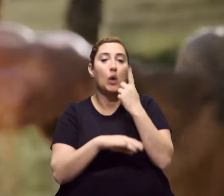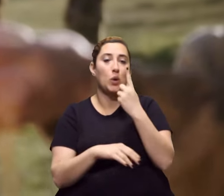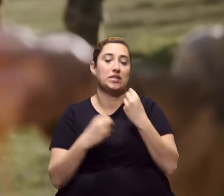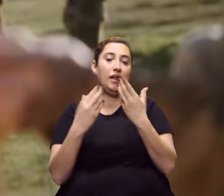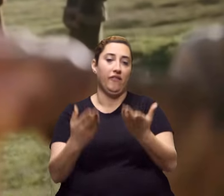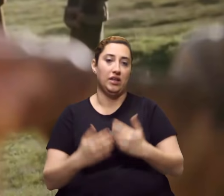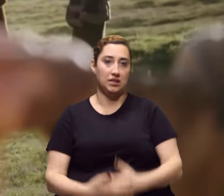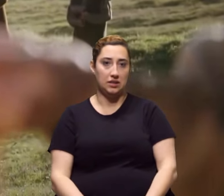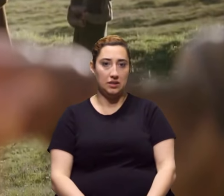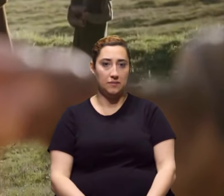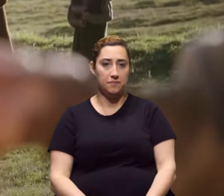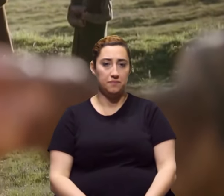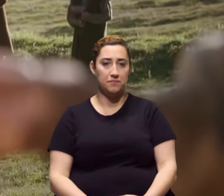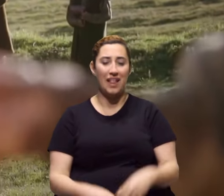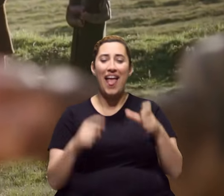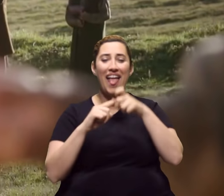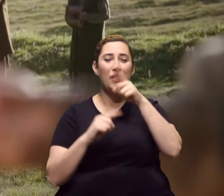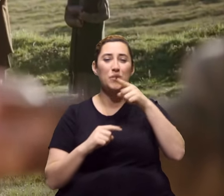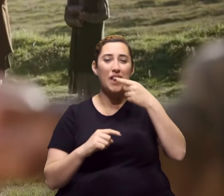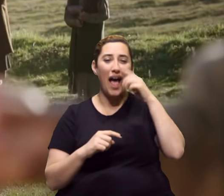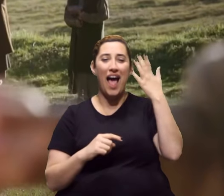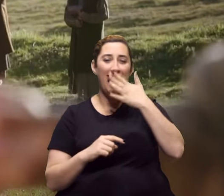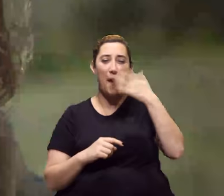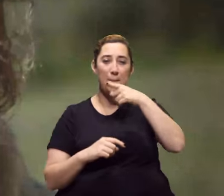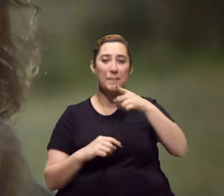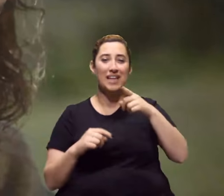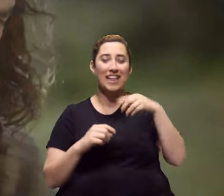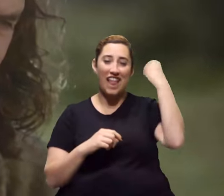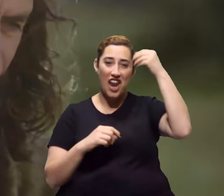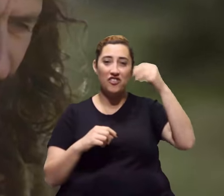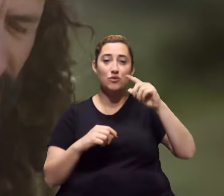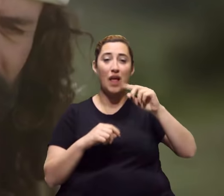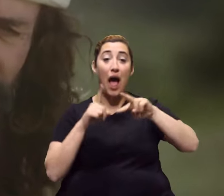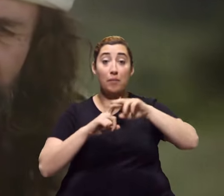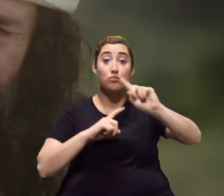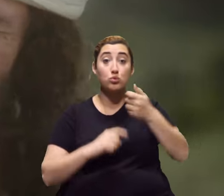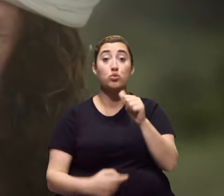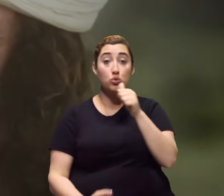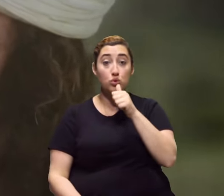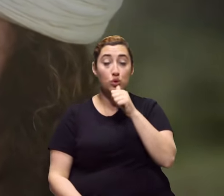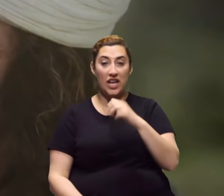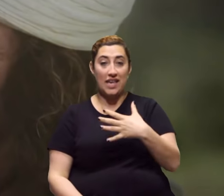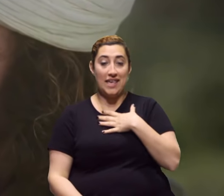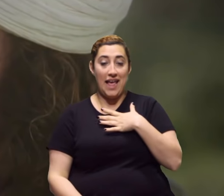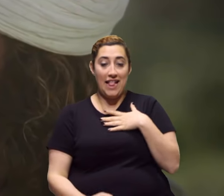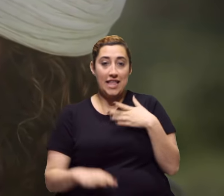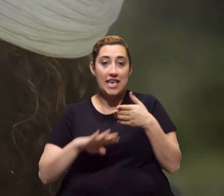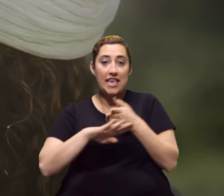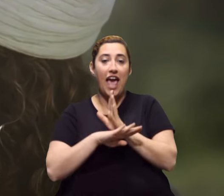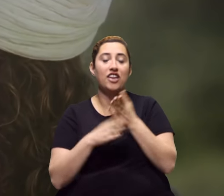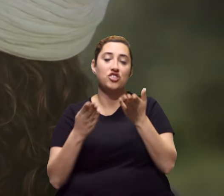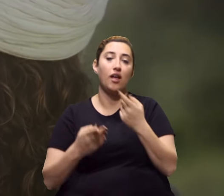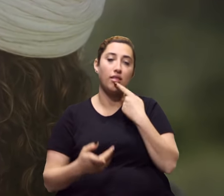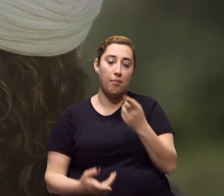eder. Endülüslü Arabi dervişi Ahmet'in bulduğu su kendi hakikati